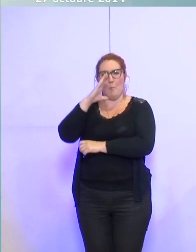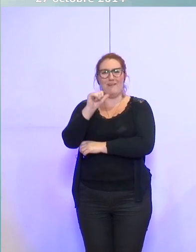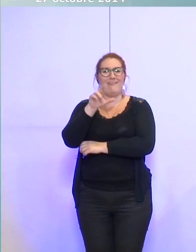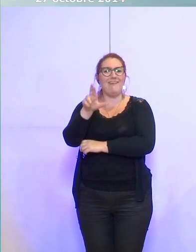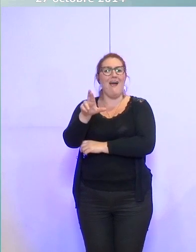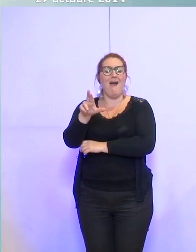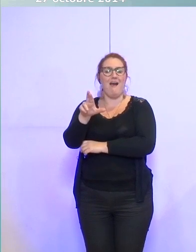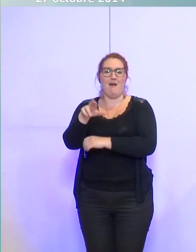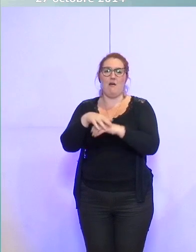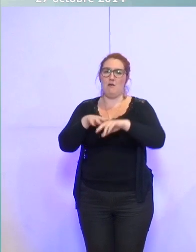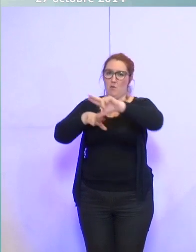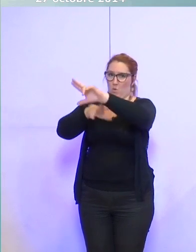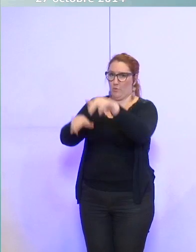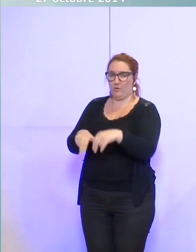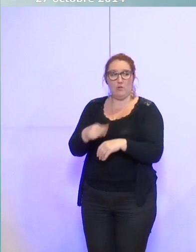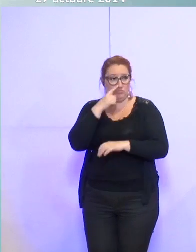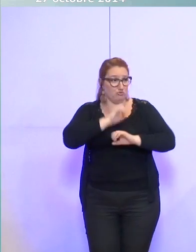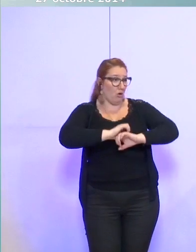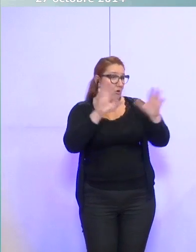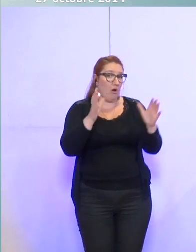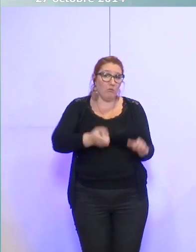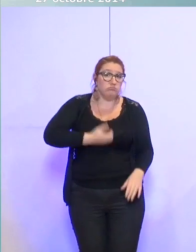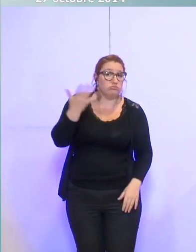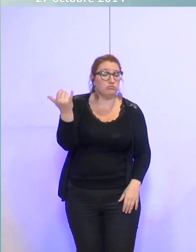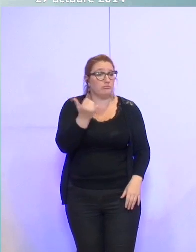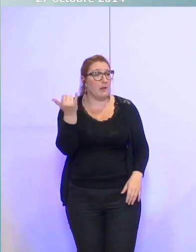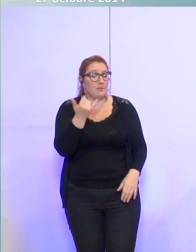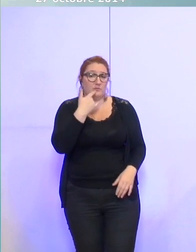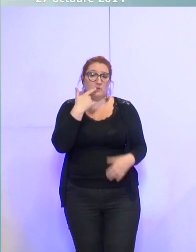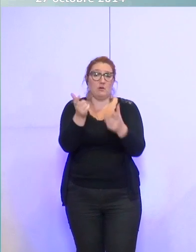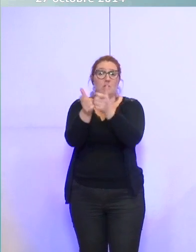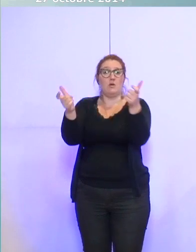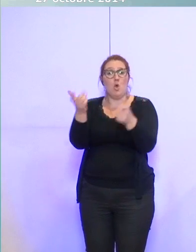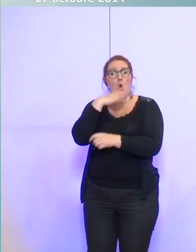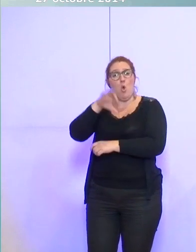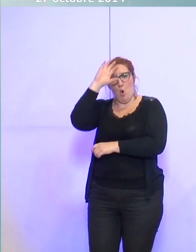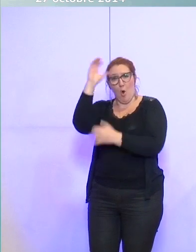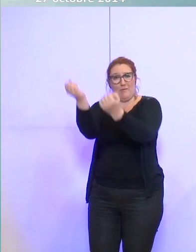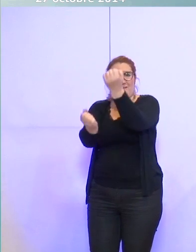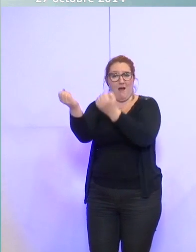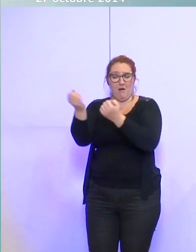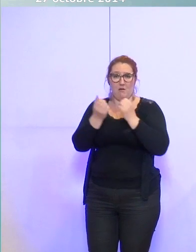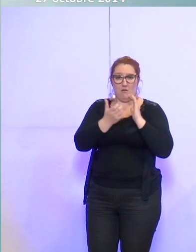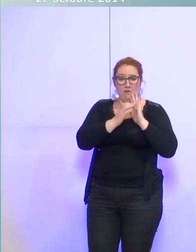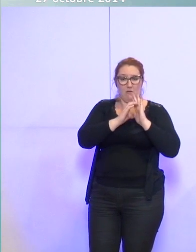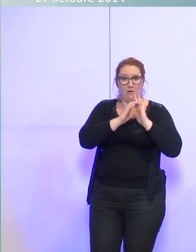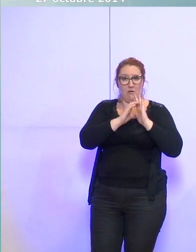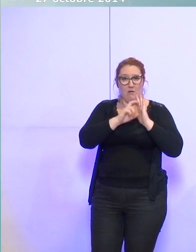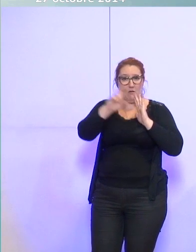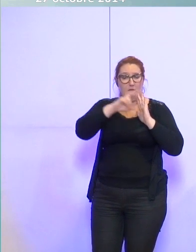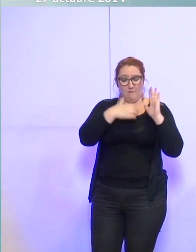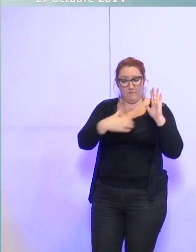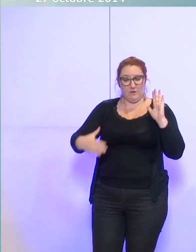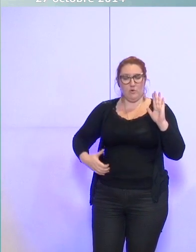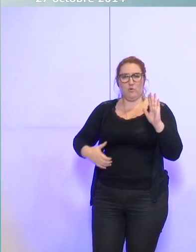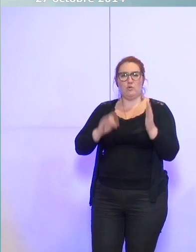assez claire par elle-même, puisque c'est une convention entre Europcar et la ville sur le parc en enclos de